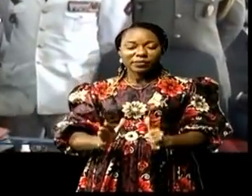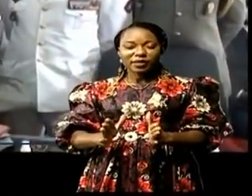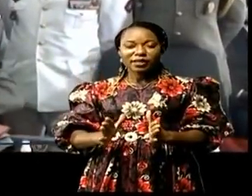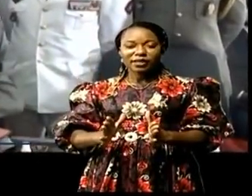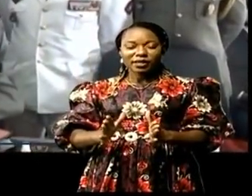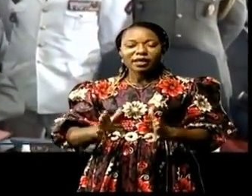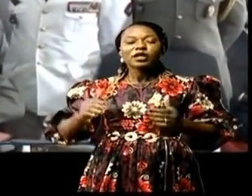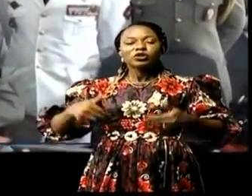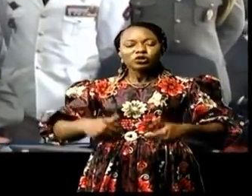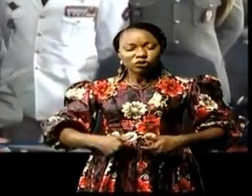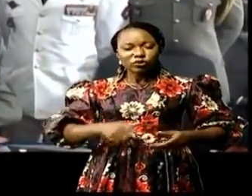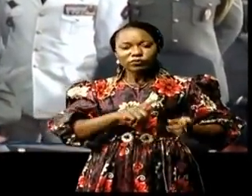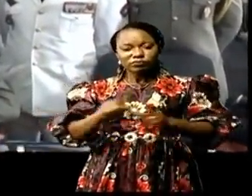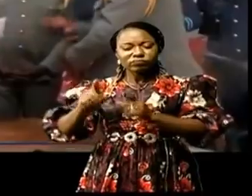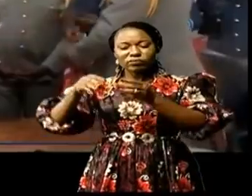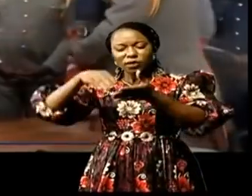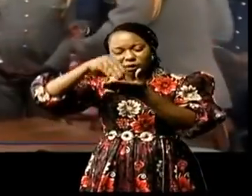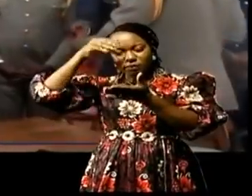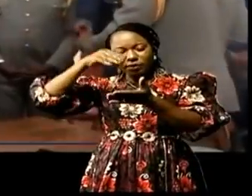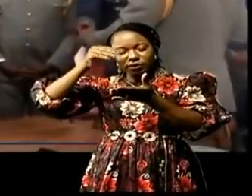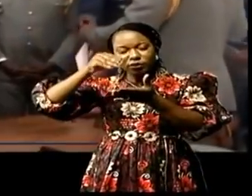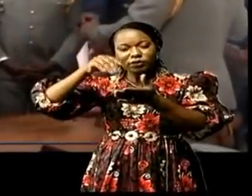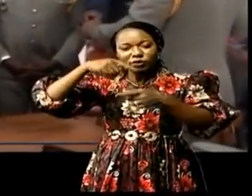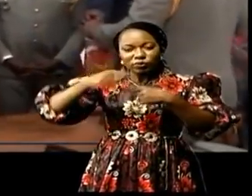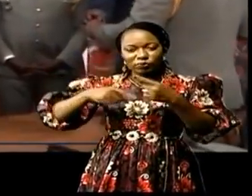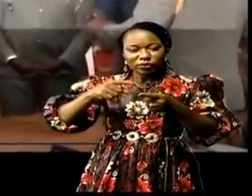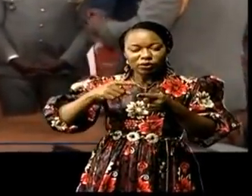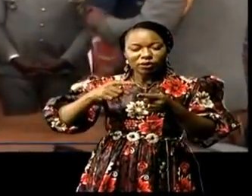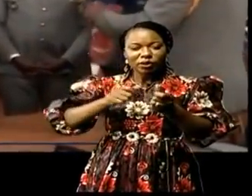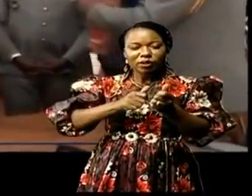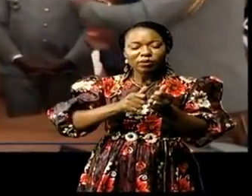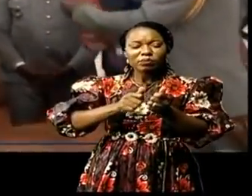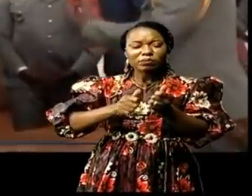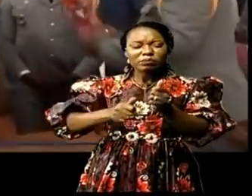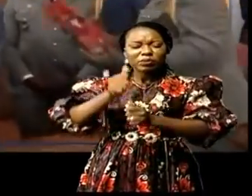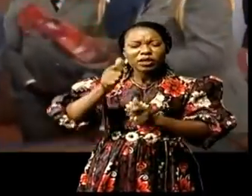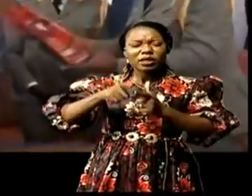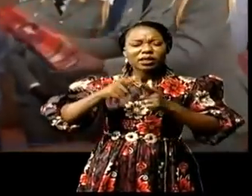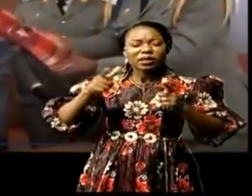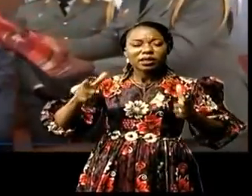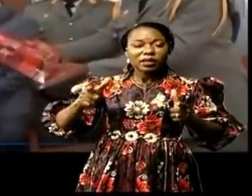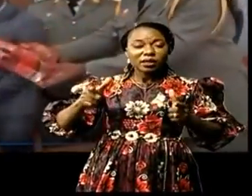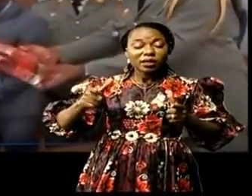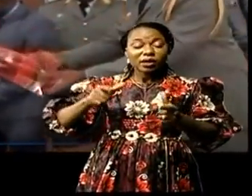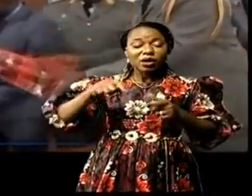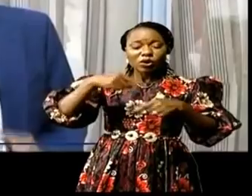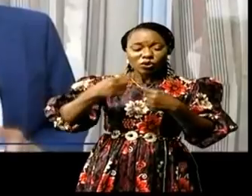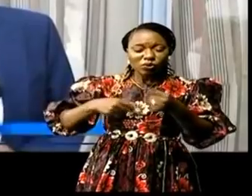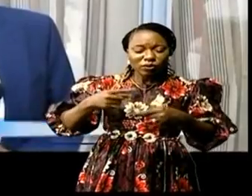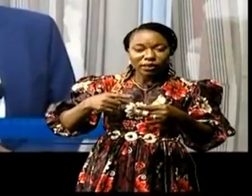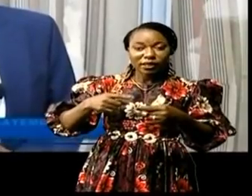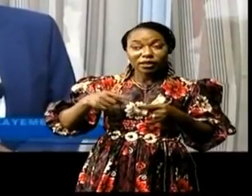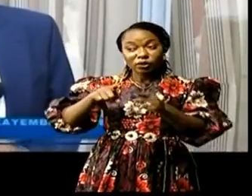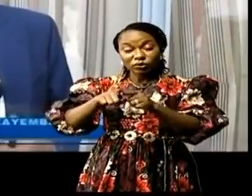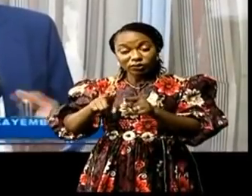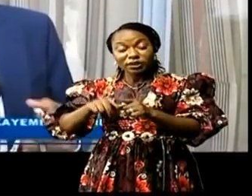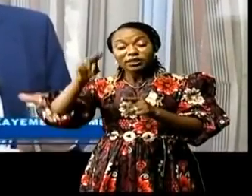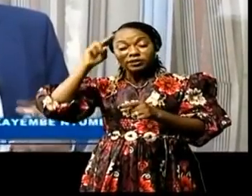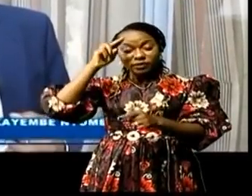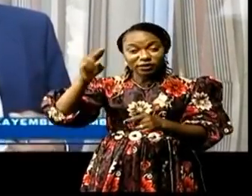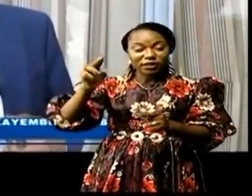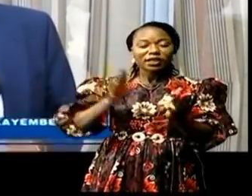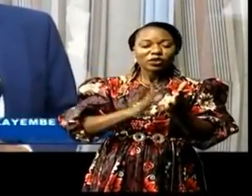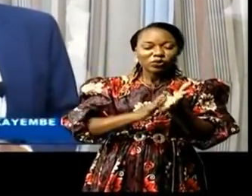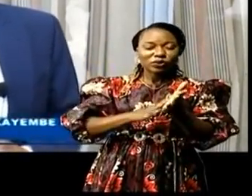l'université, d'où doivent partir les plus grandes stratégies. La conception, c'est le rôle d'une université. L'école